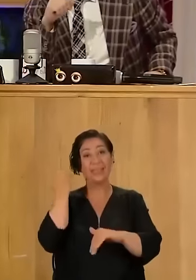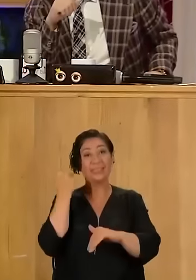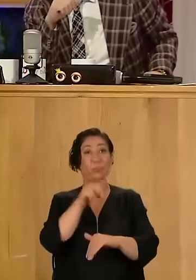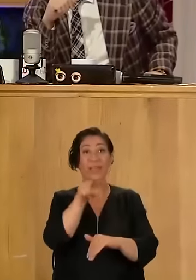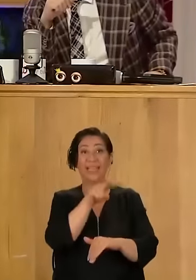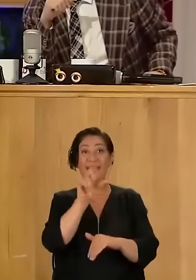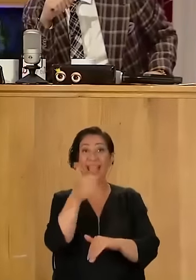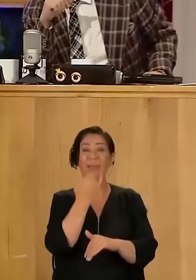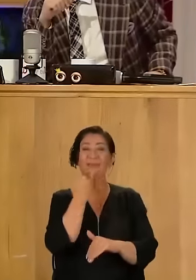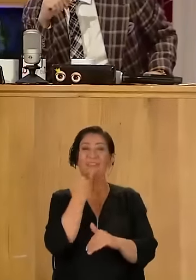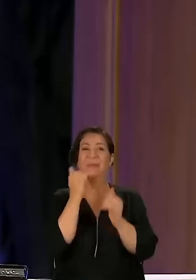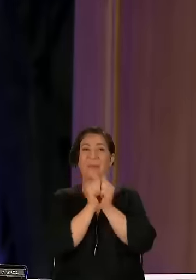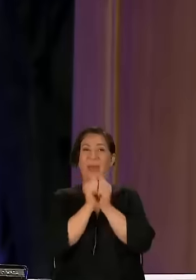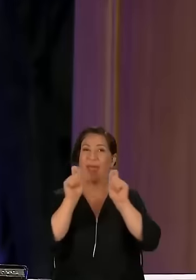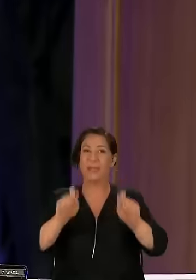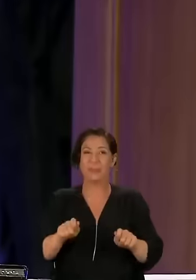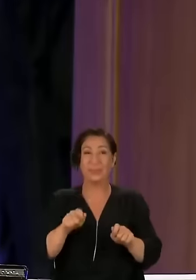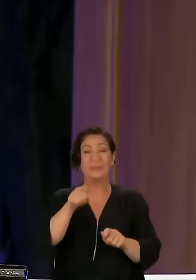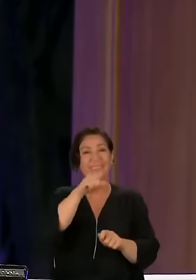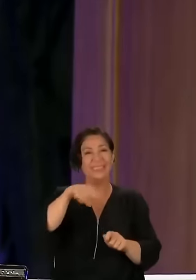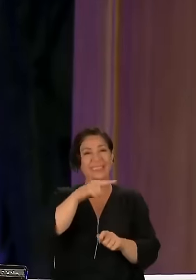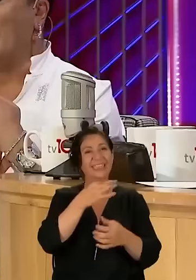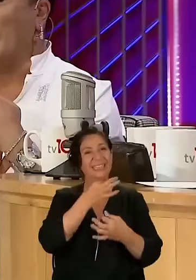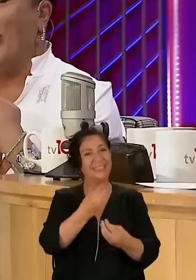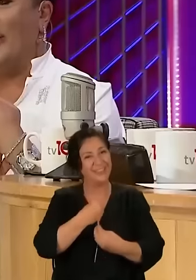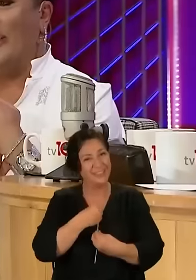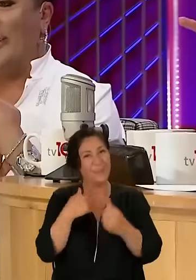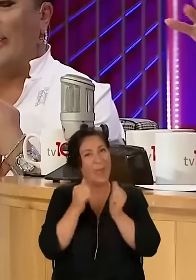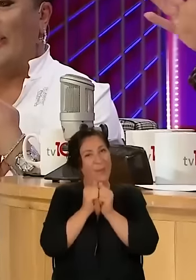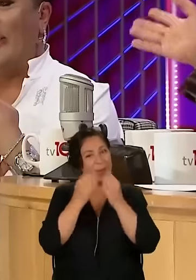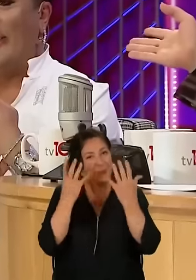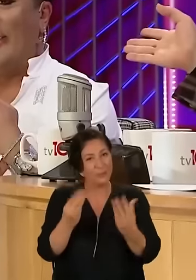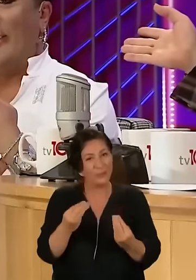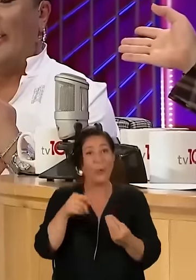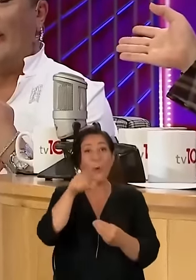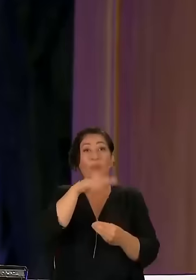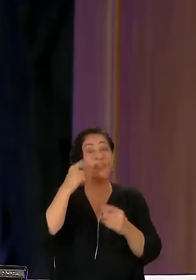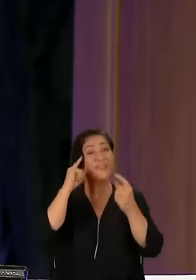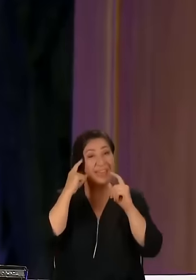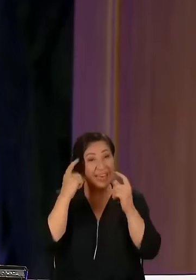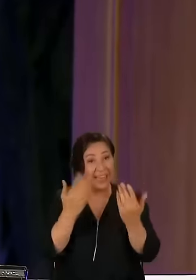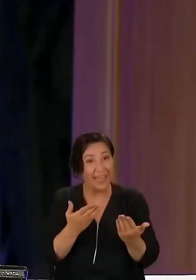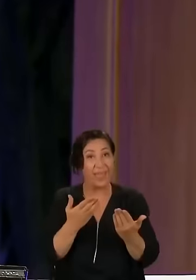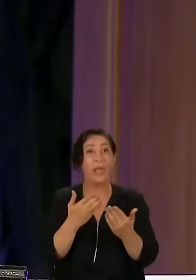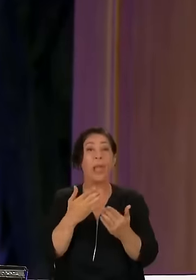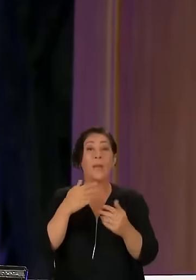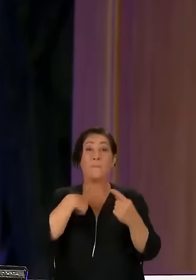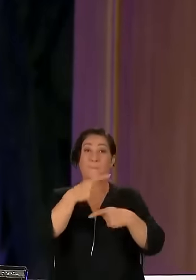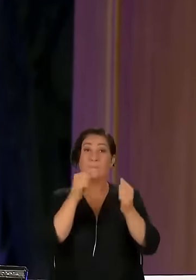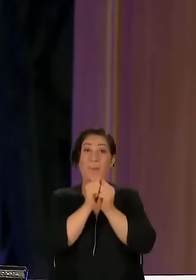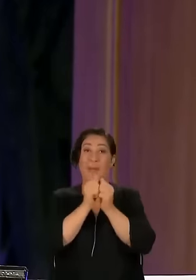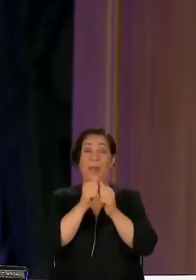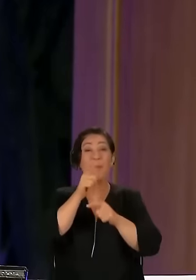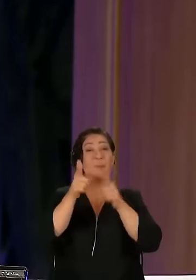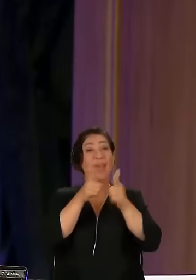iki değerli konuğumla beraber yapacağım. Siz de lütfeder benimle olursanız onların yorumlarıyla beraber